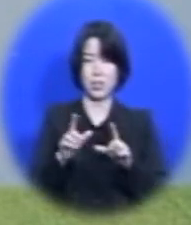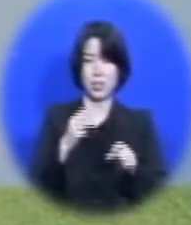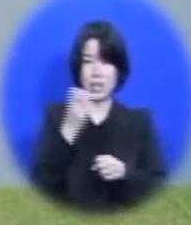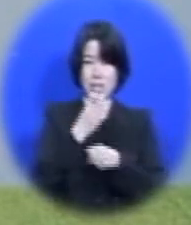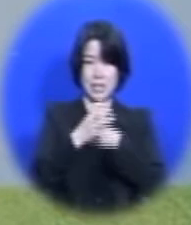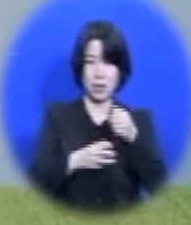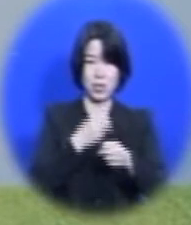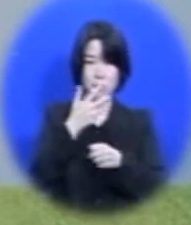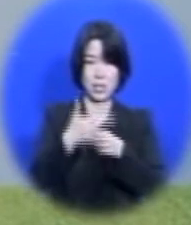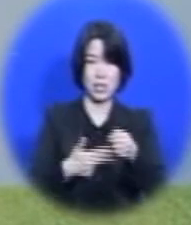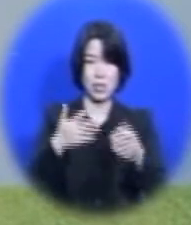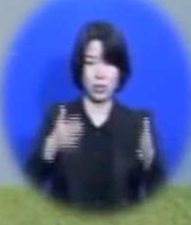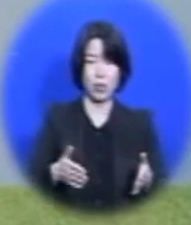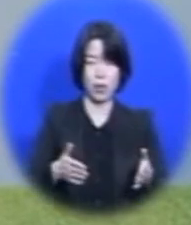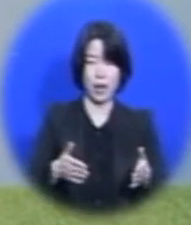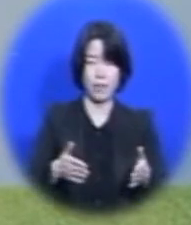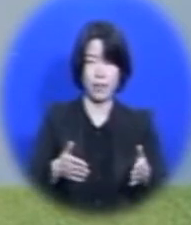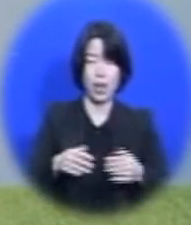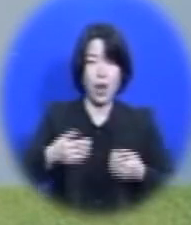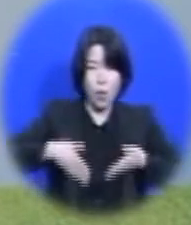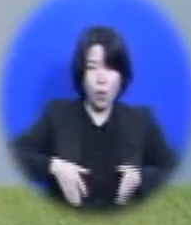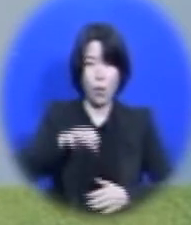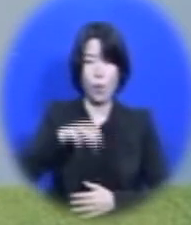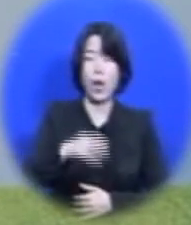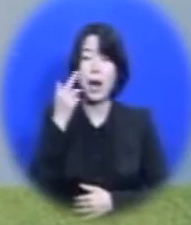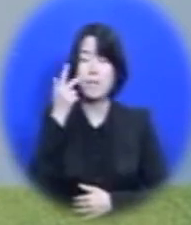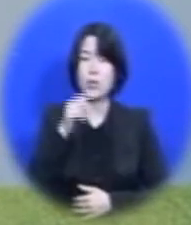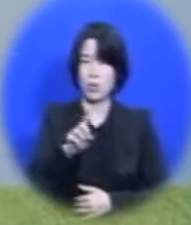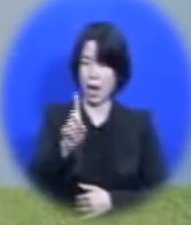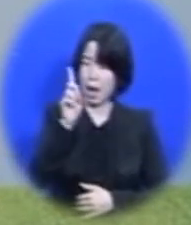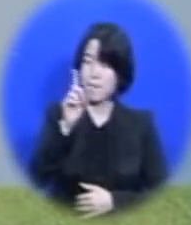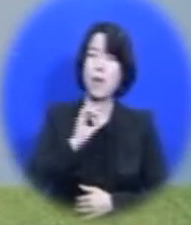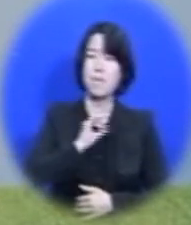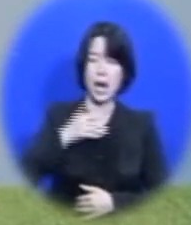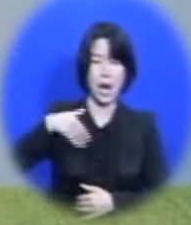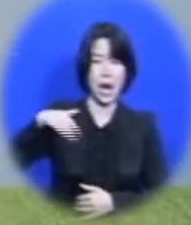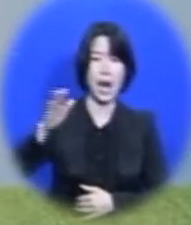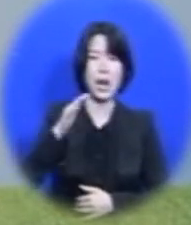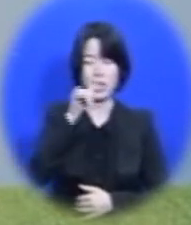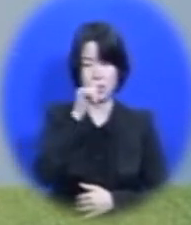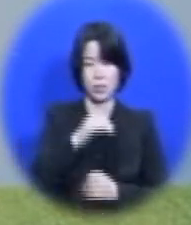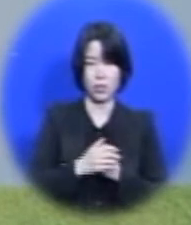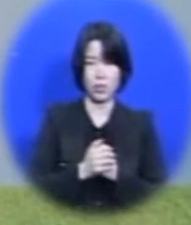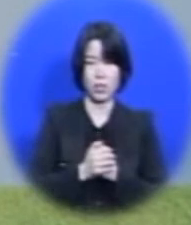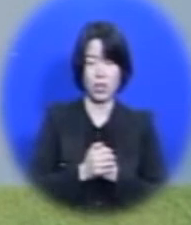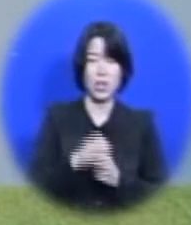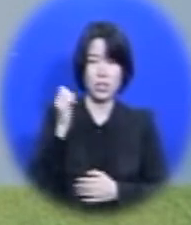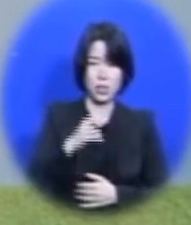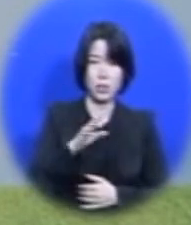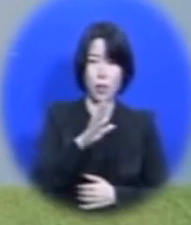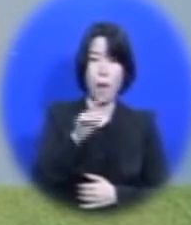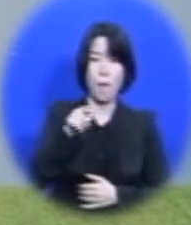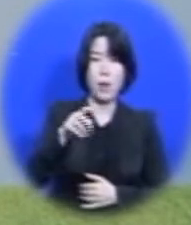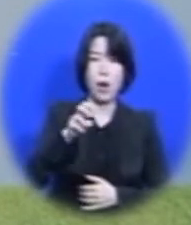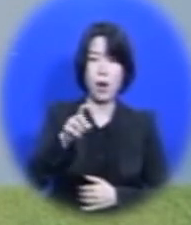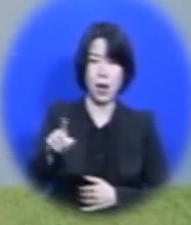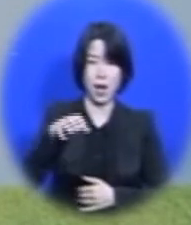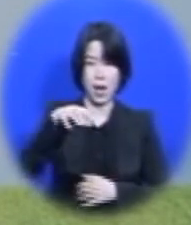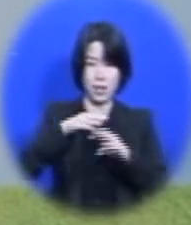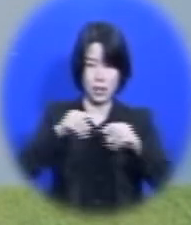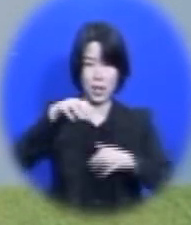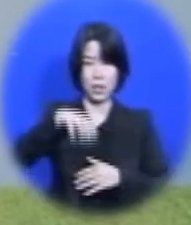그렇게 사역하는 동안 고향인 미국에는 단 한 번밖에는 가보지 못했습니다. 그리고 그 버마 땅에서